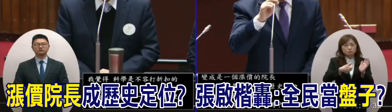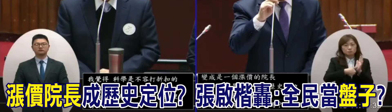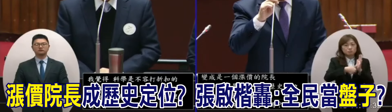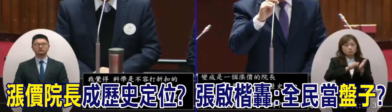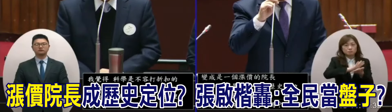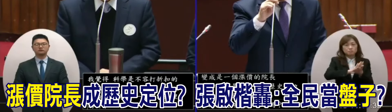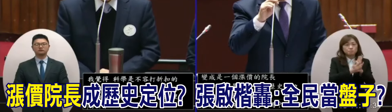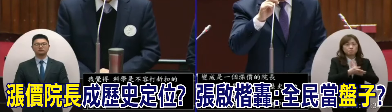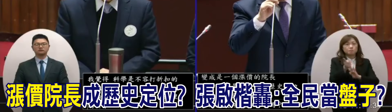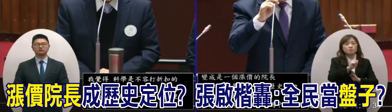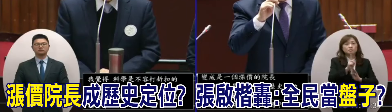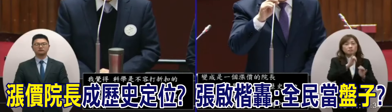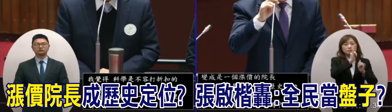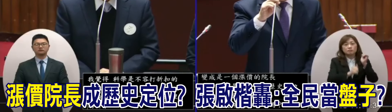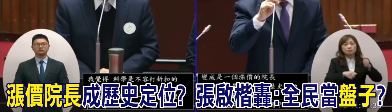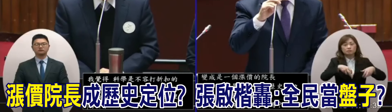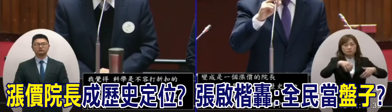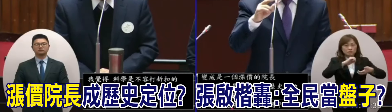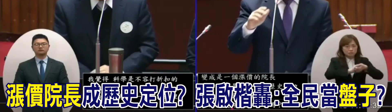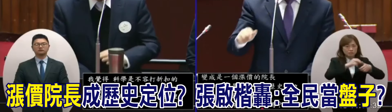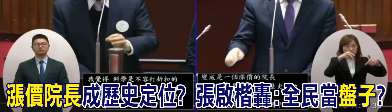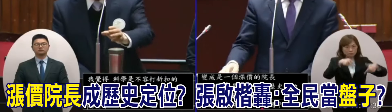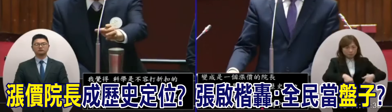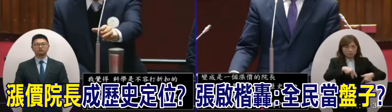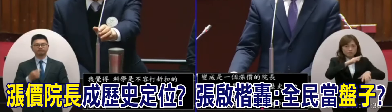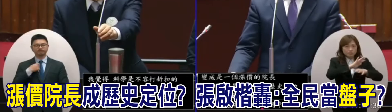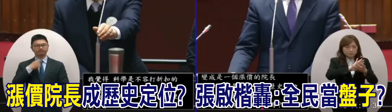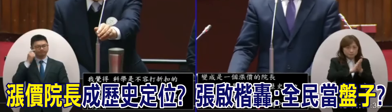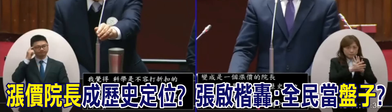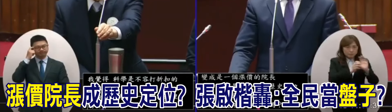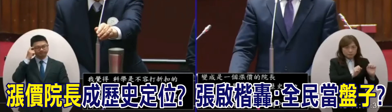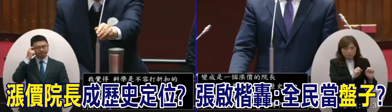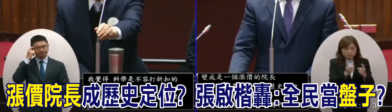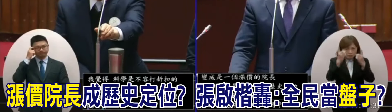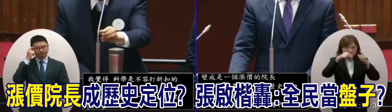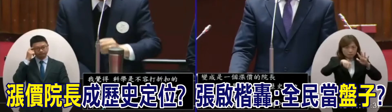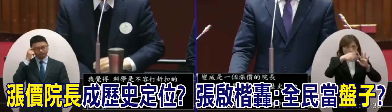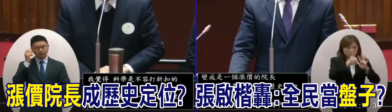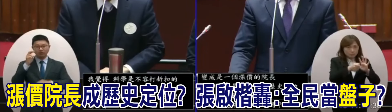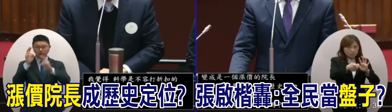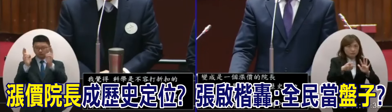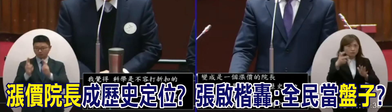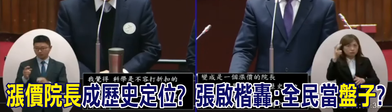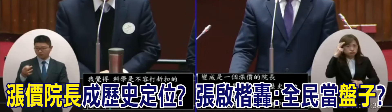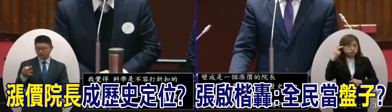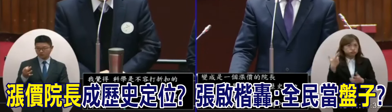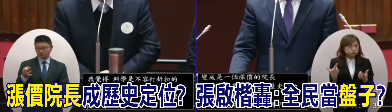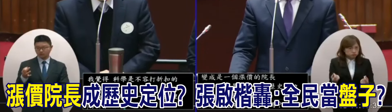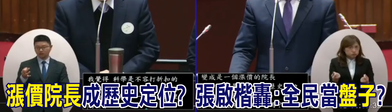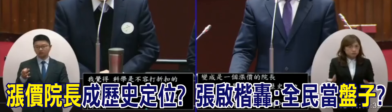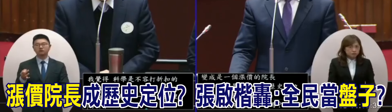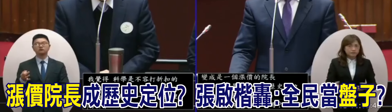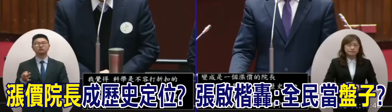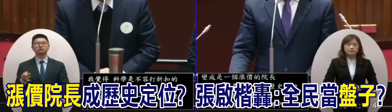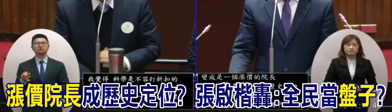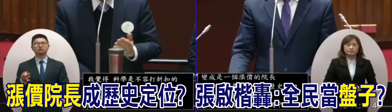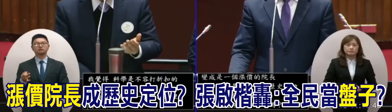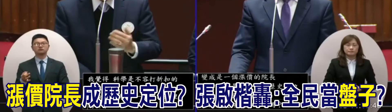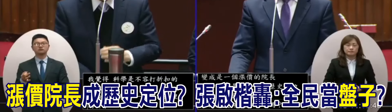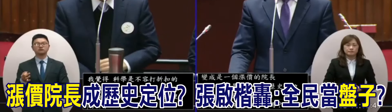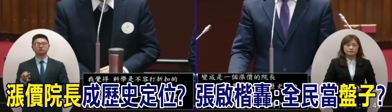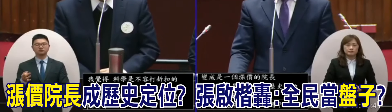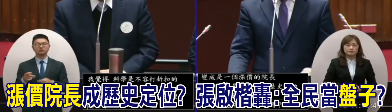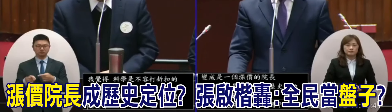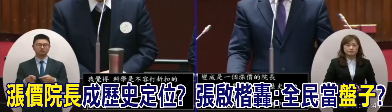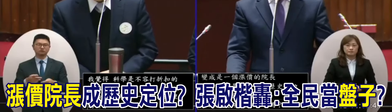都一定要带着钢盔往前冲吗？ 我想电费的部分其实是还蛮